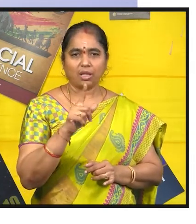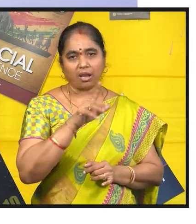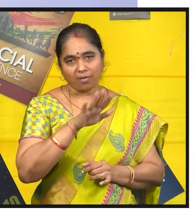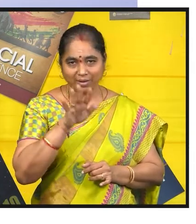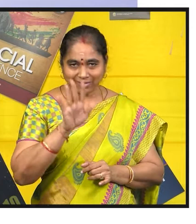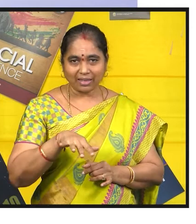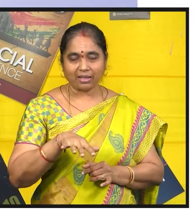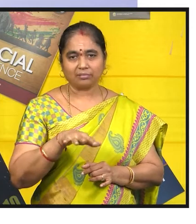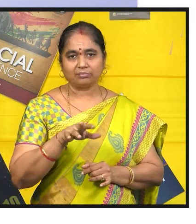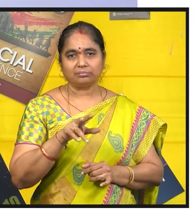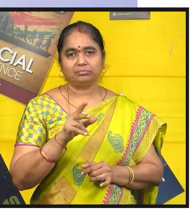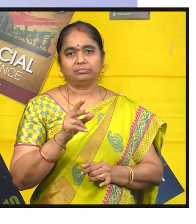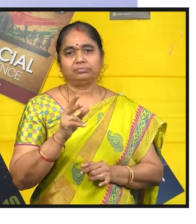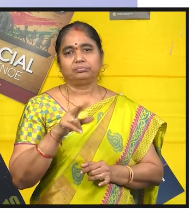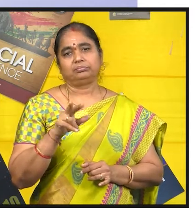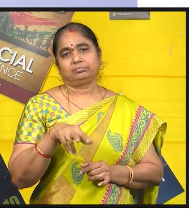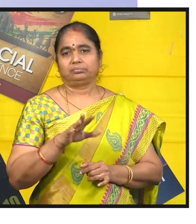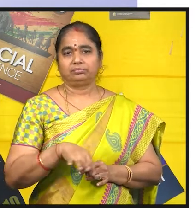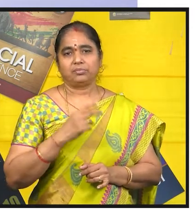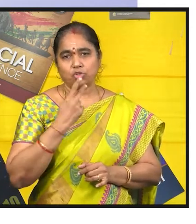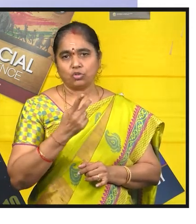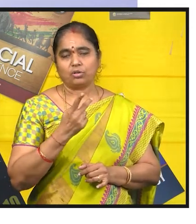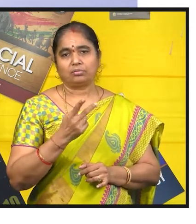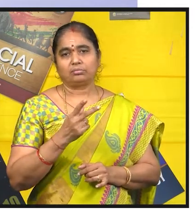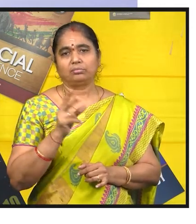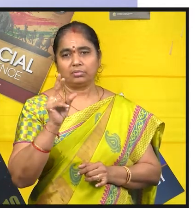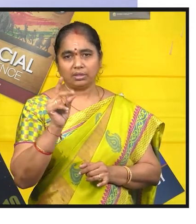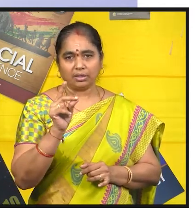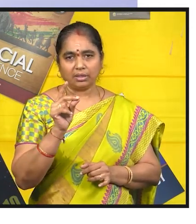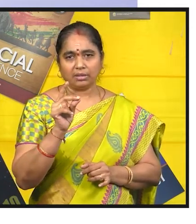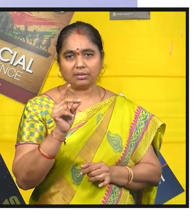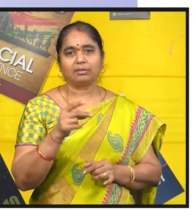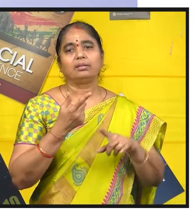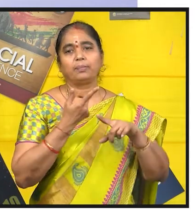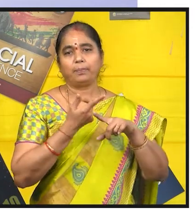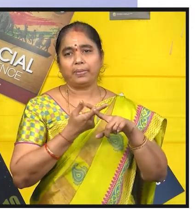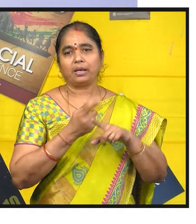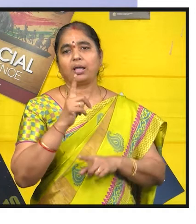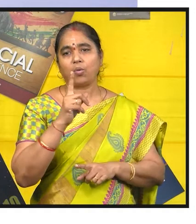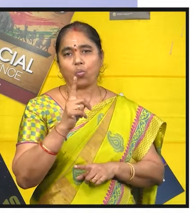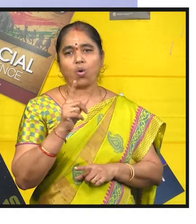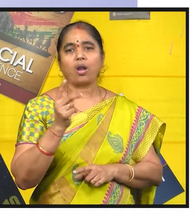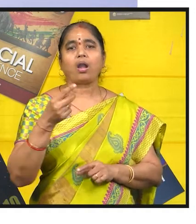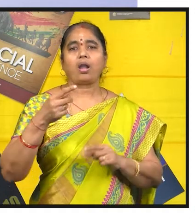வரிசை இருந்துச்சுன்னு சொன்னால் அதை முதல் ஆற்றல் மட்டம் என்று அழைக்கிறோம். அப்போது